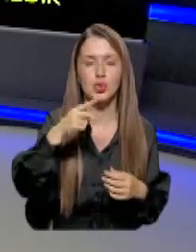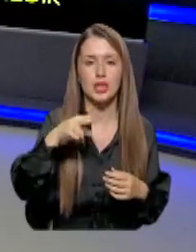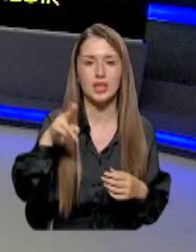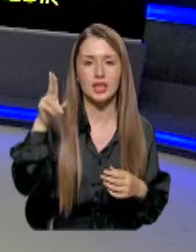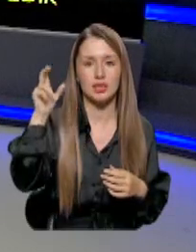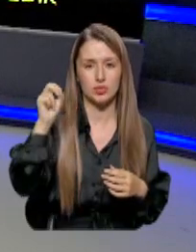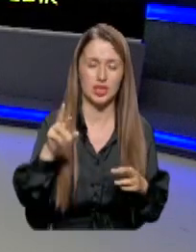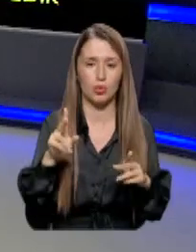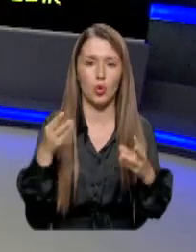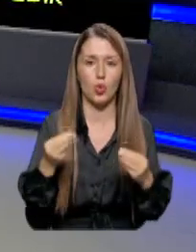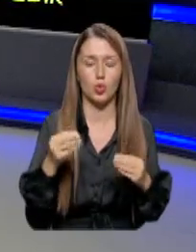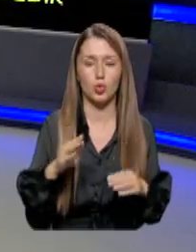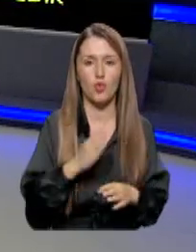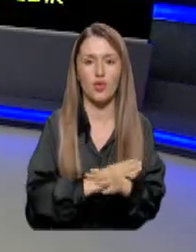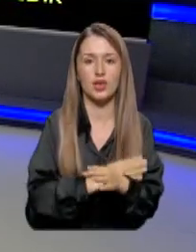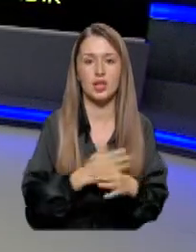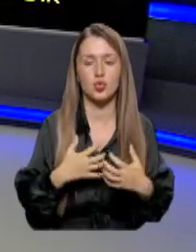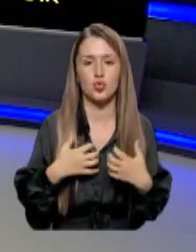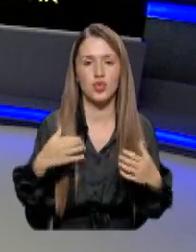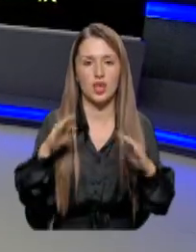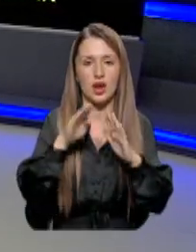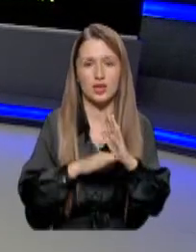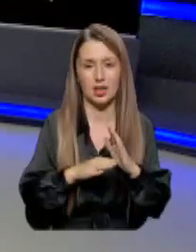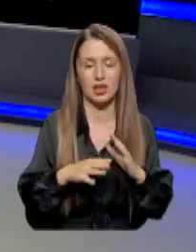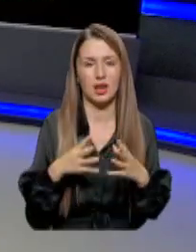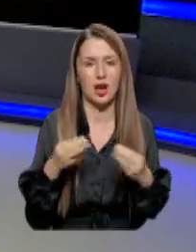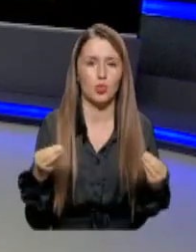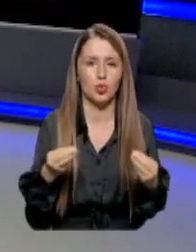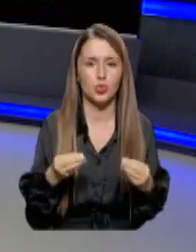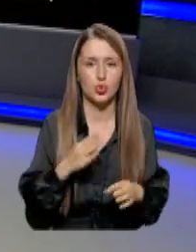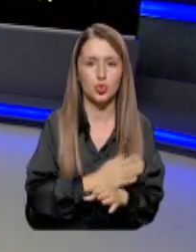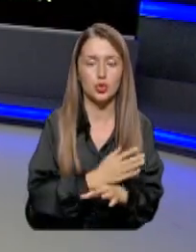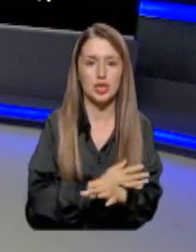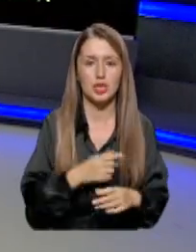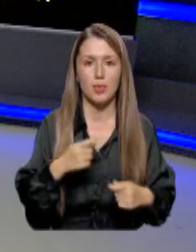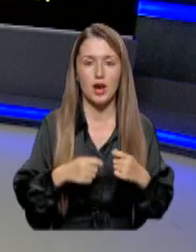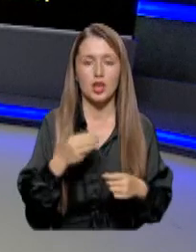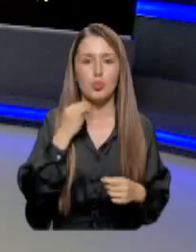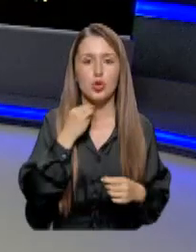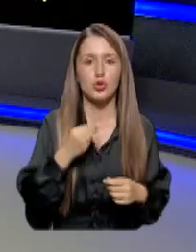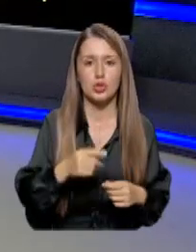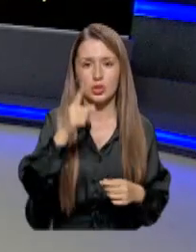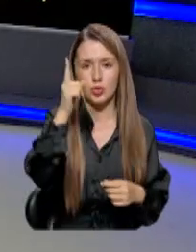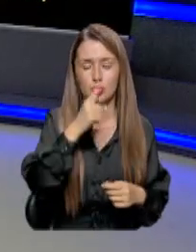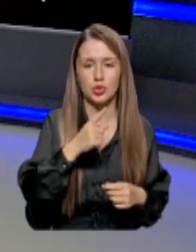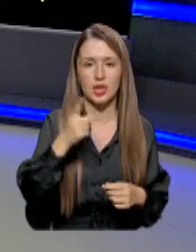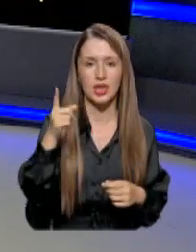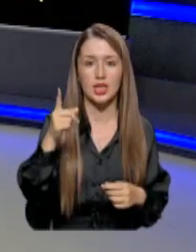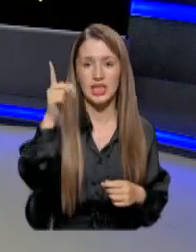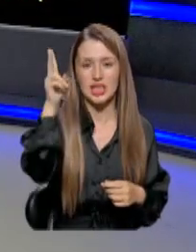durumda. Vatandaşın güveni de azalmış, kaybolmuş. Yurttaşın bankalara borcu %237